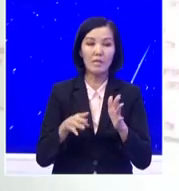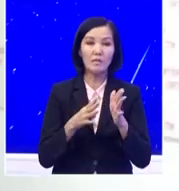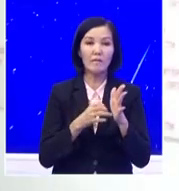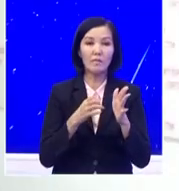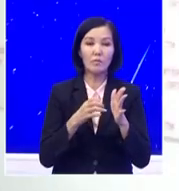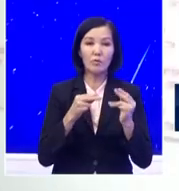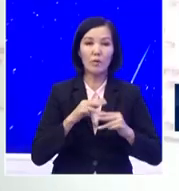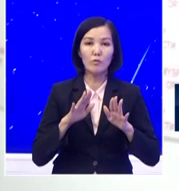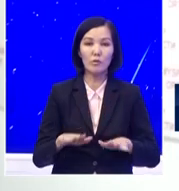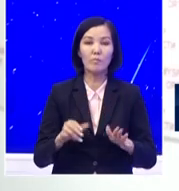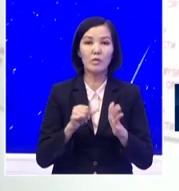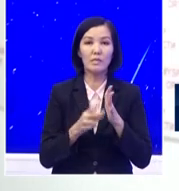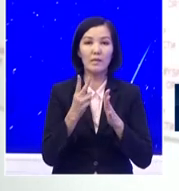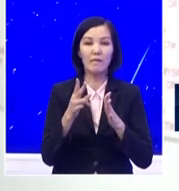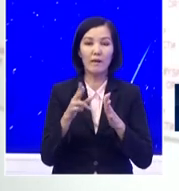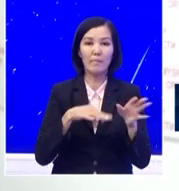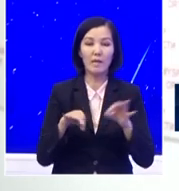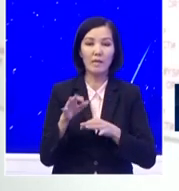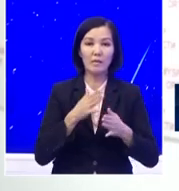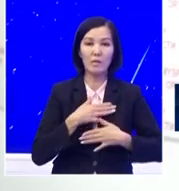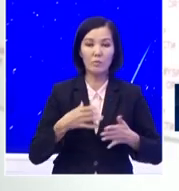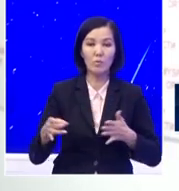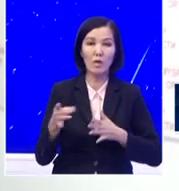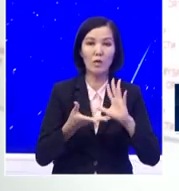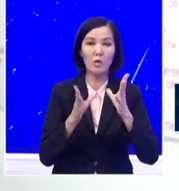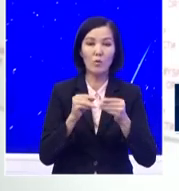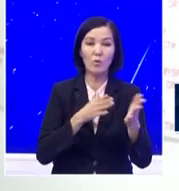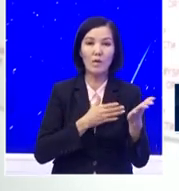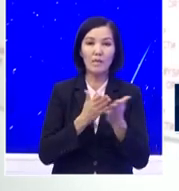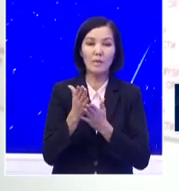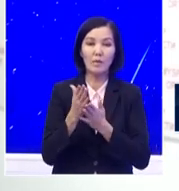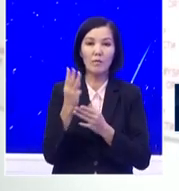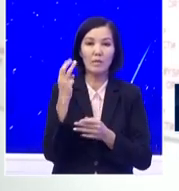На сегодняшний день 62 проекта по нашему району было направлено